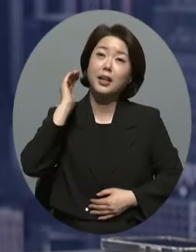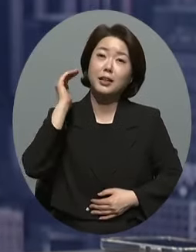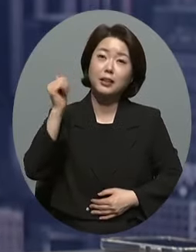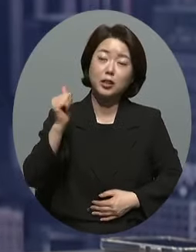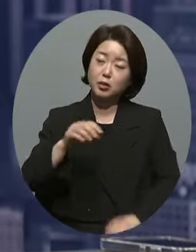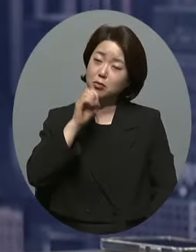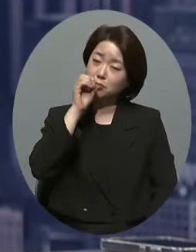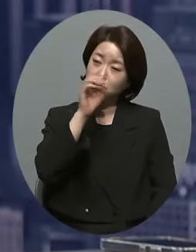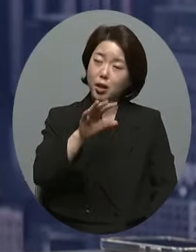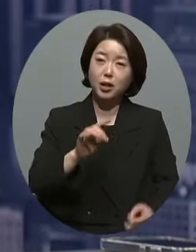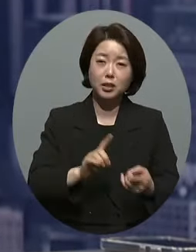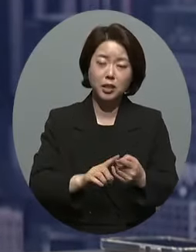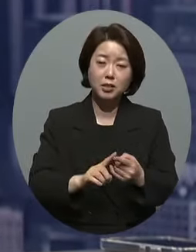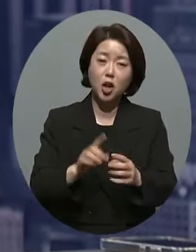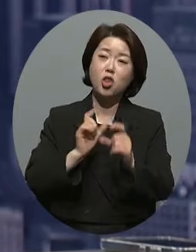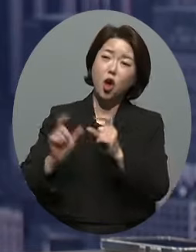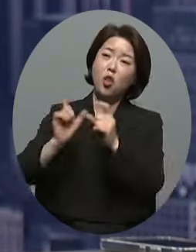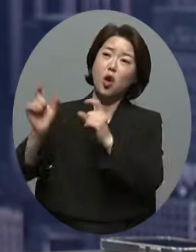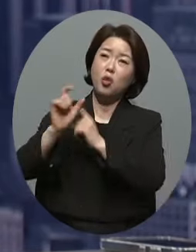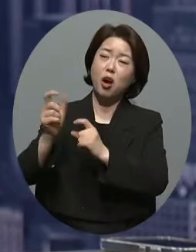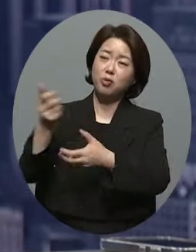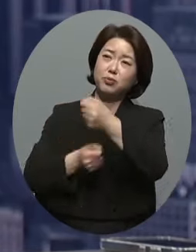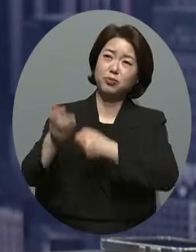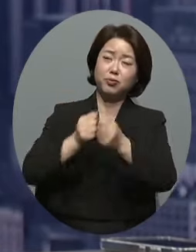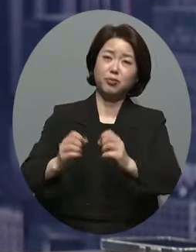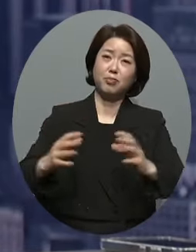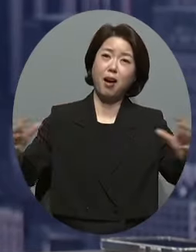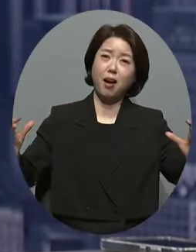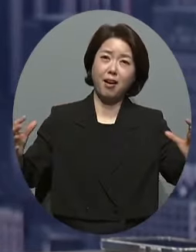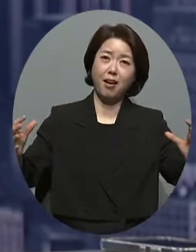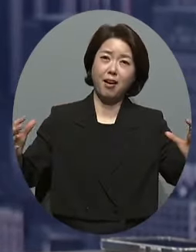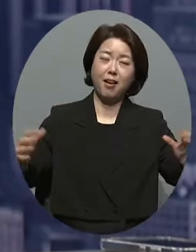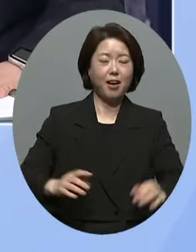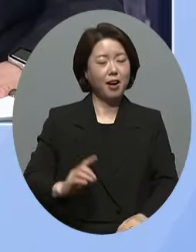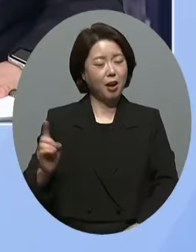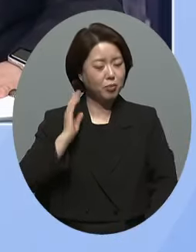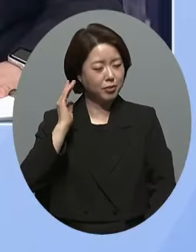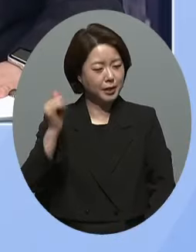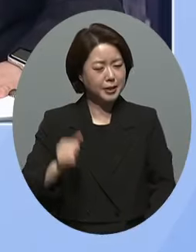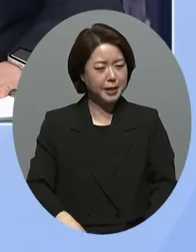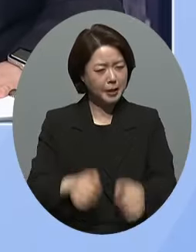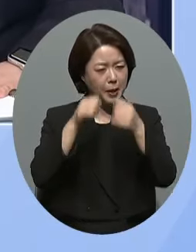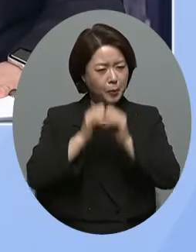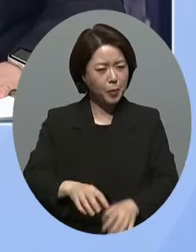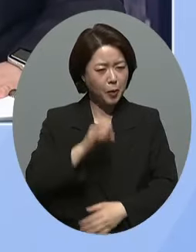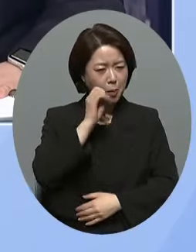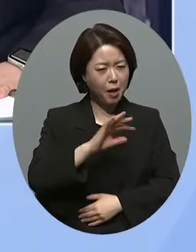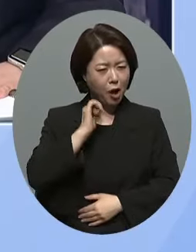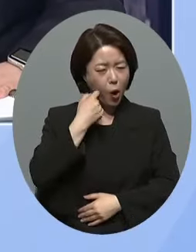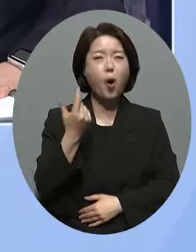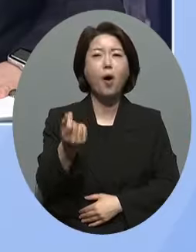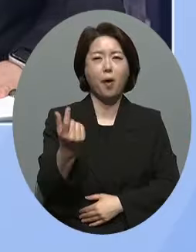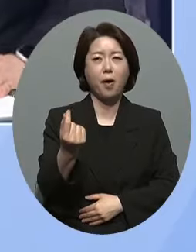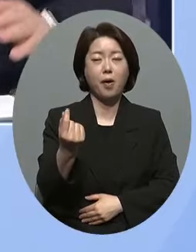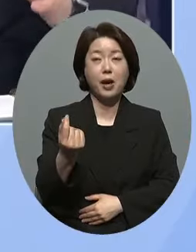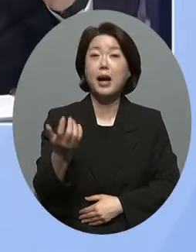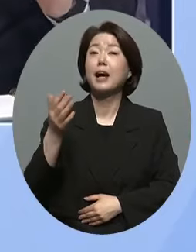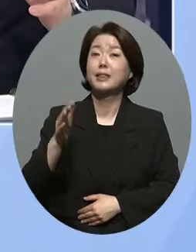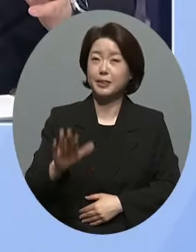발현하는 거에 따라서 꼬리에 꼬리를 물고 더 파장이 커질 수 있기 때문에 아무래도 대통령께서 자세한 언급은 하기 어려우실 겁니다